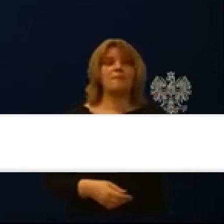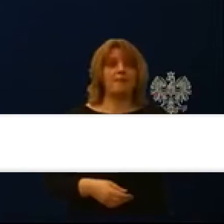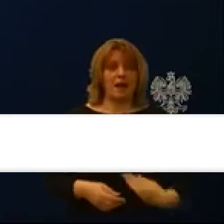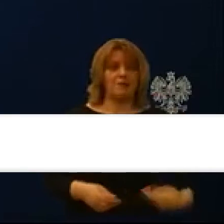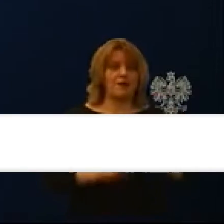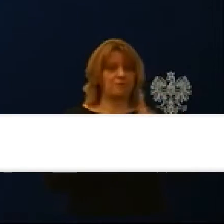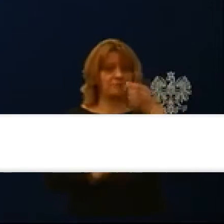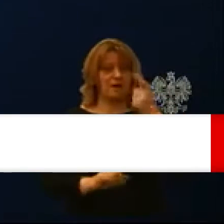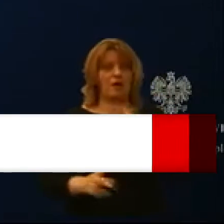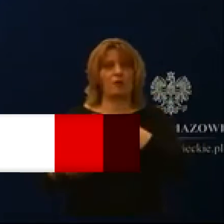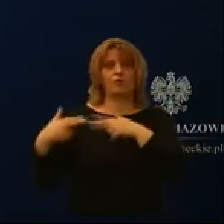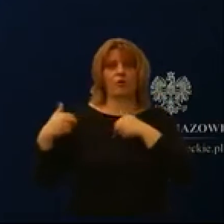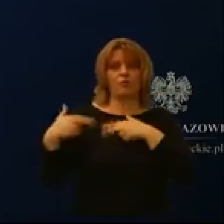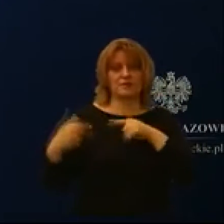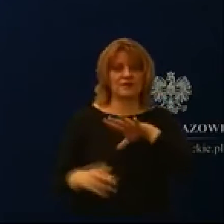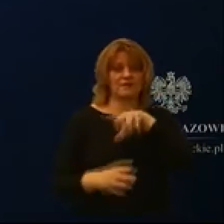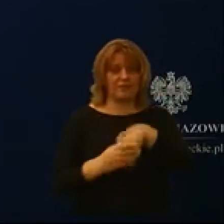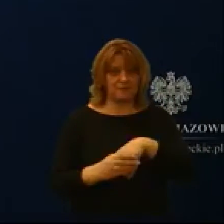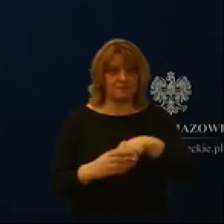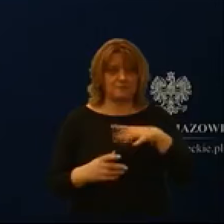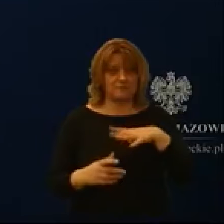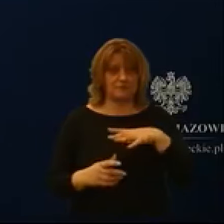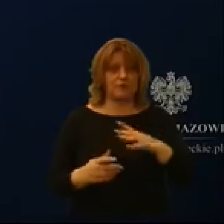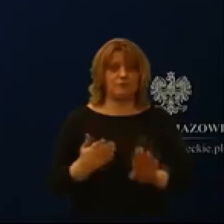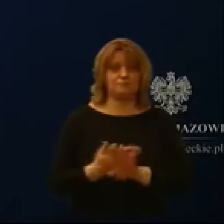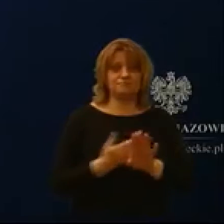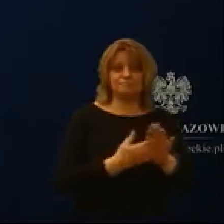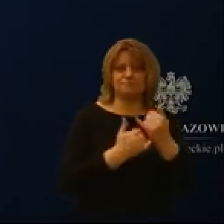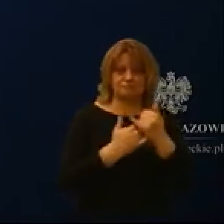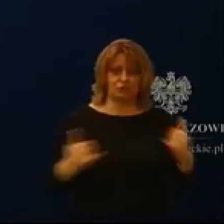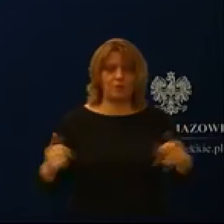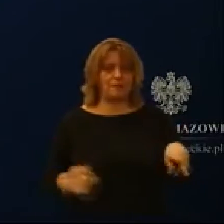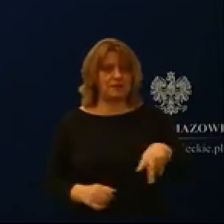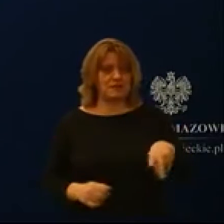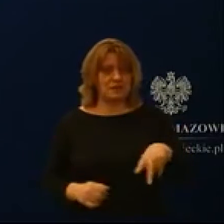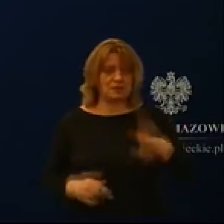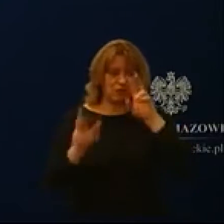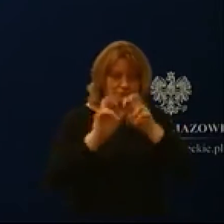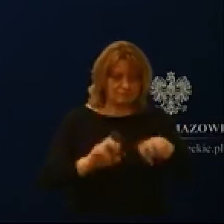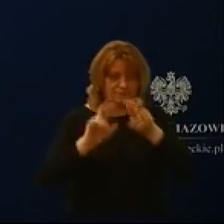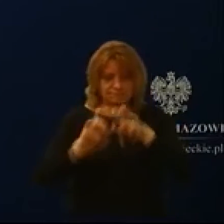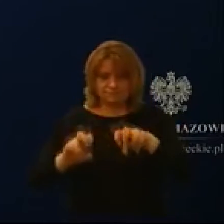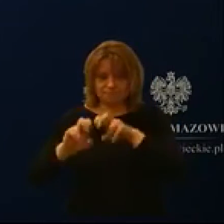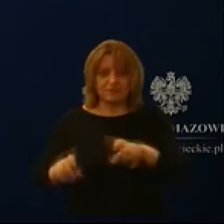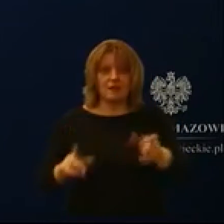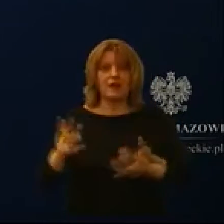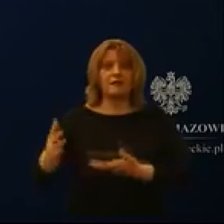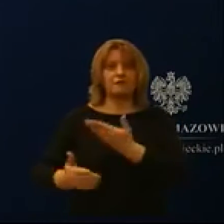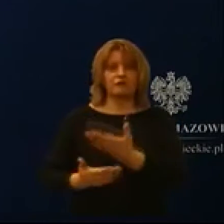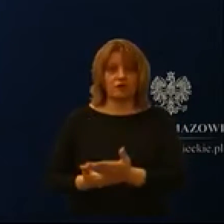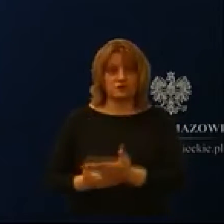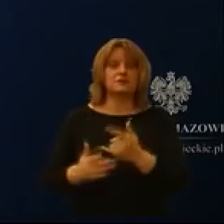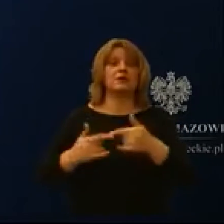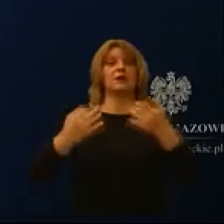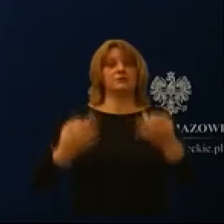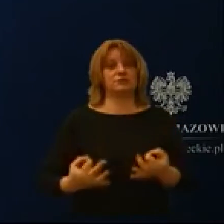komisję złożoną z przedstawicieli kilku ministerstw, które merytorycznie oceniły te wnioski. No i dzisiaj